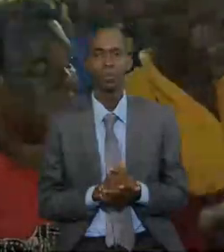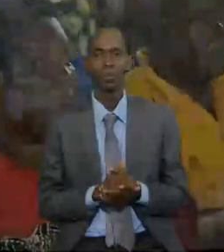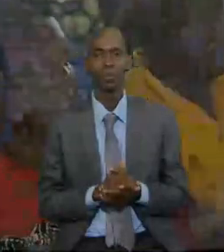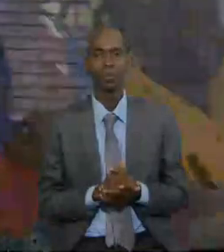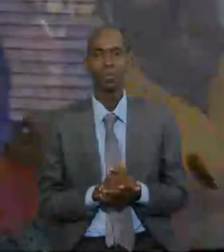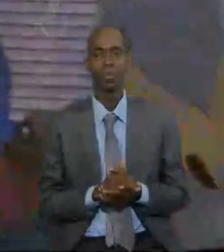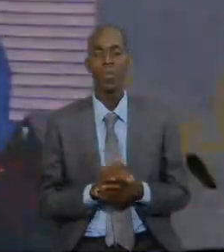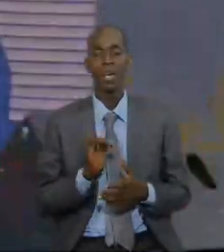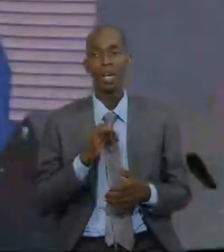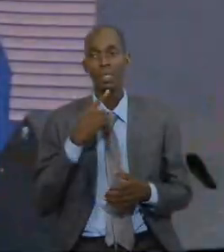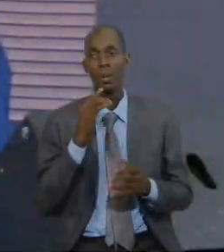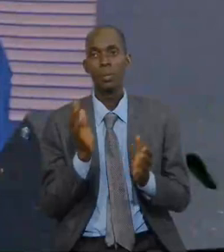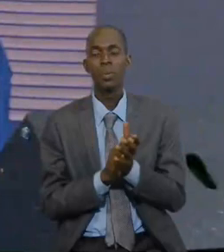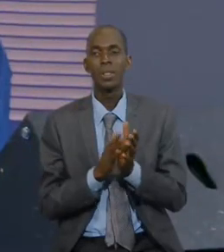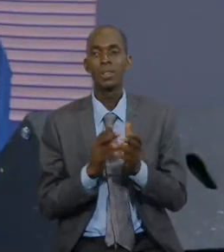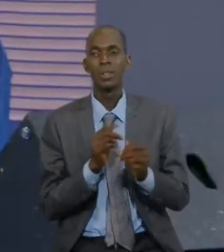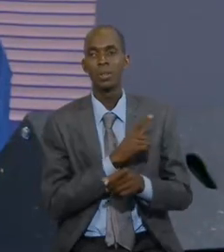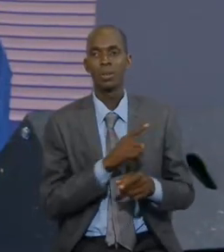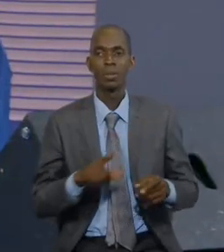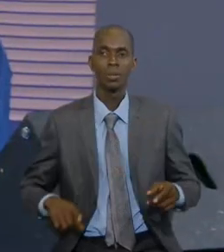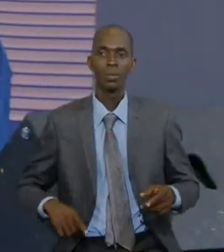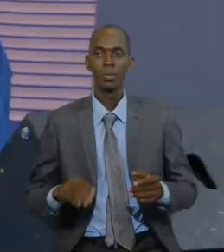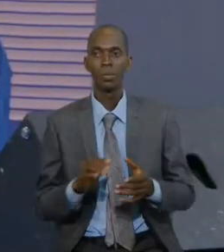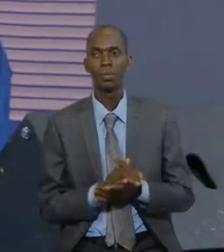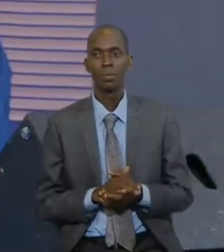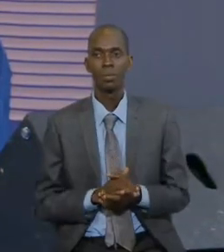j'ai dit gloire à Dieu